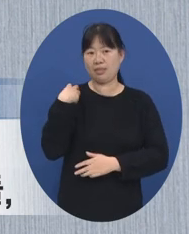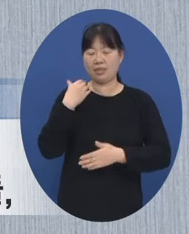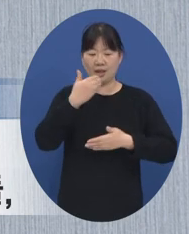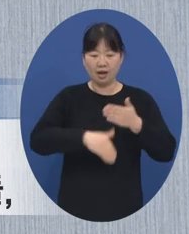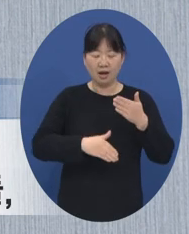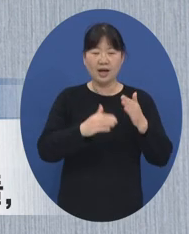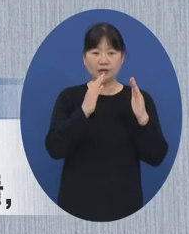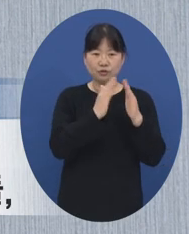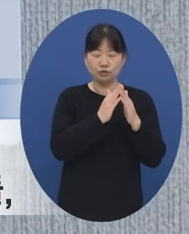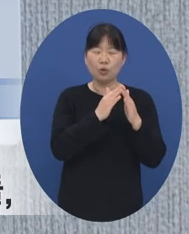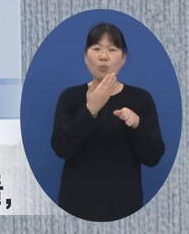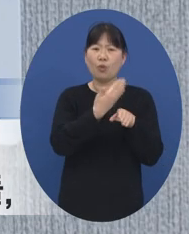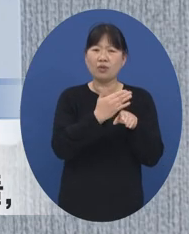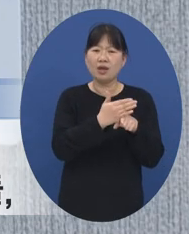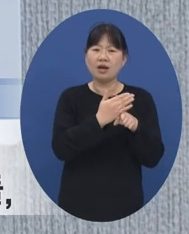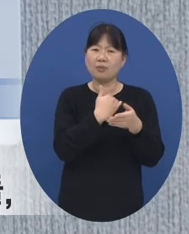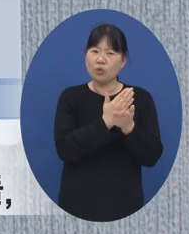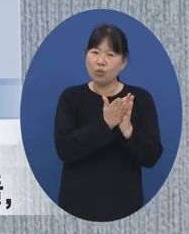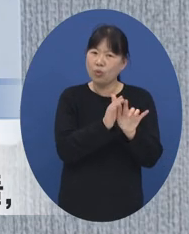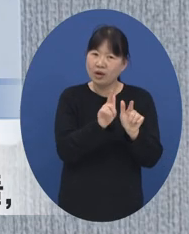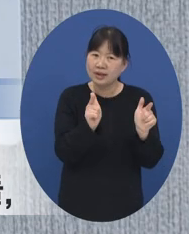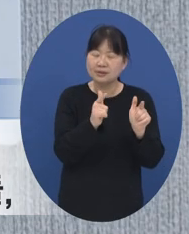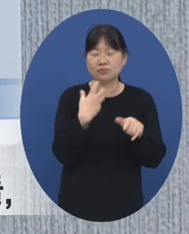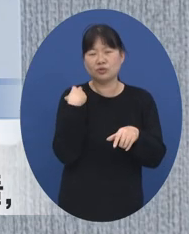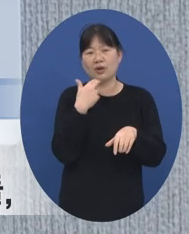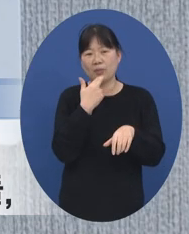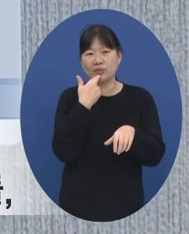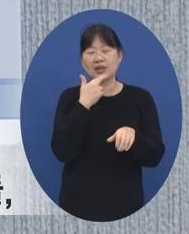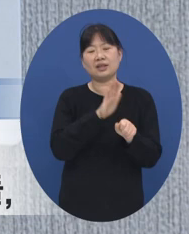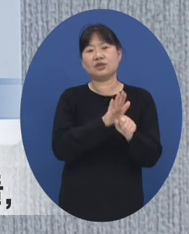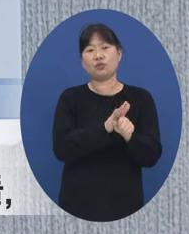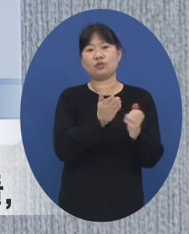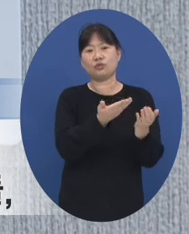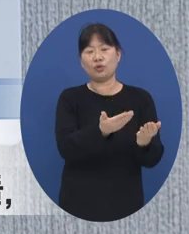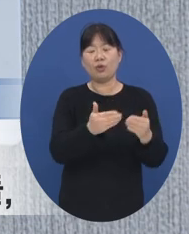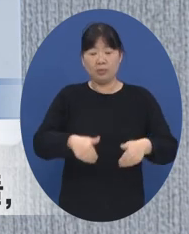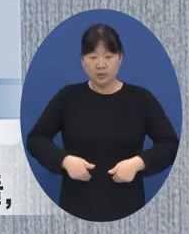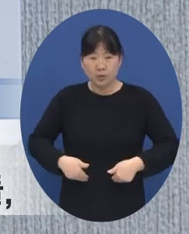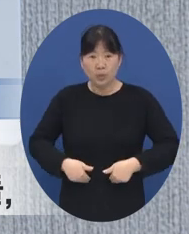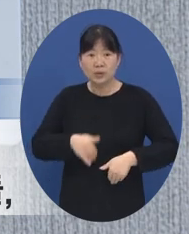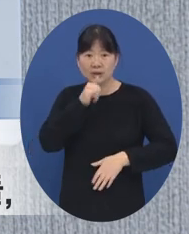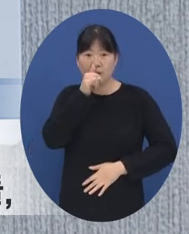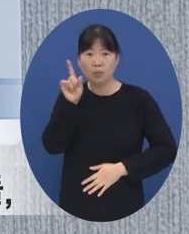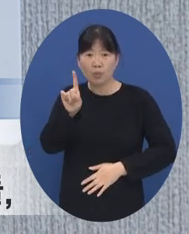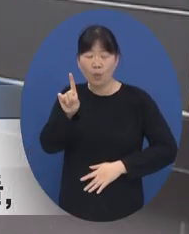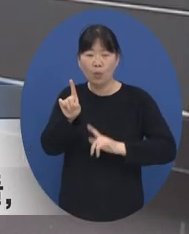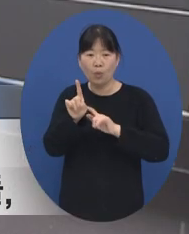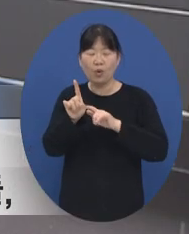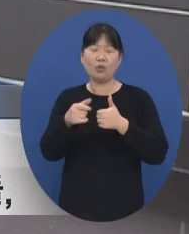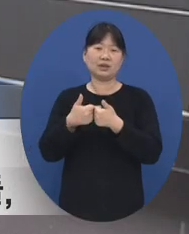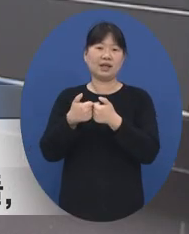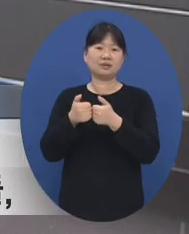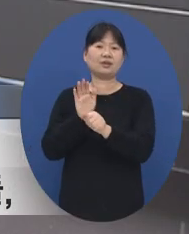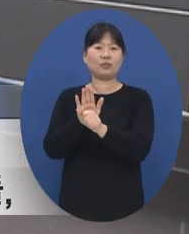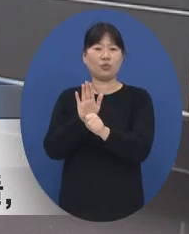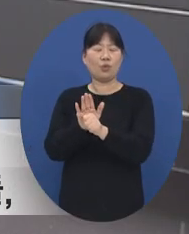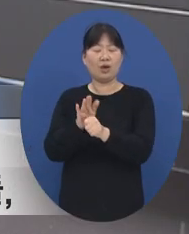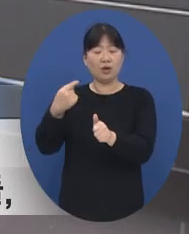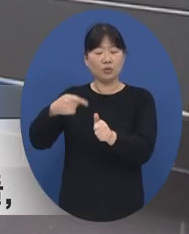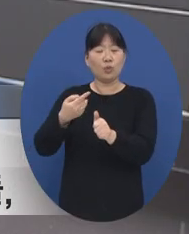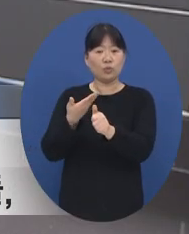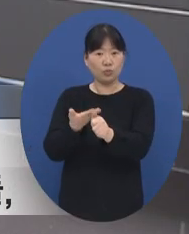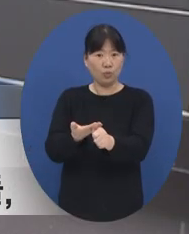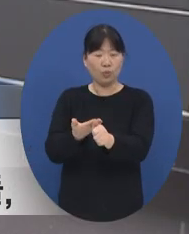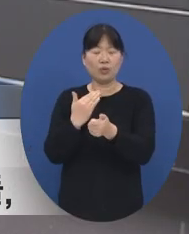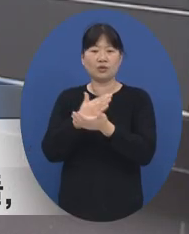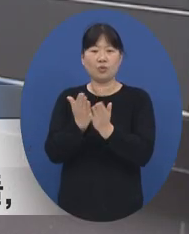나머지는 주거비에 대한 부담감 없이 생활을 할수 있도록 지원을 해주고 또 필요하면 어떤 저희가 상담이나 어떤 교육